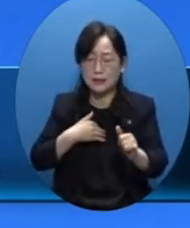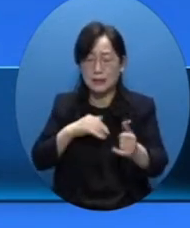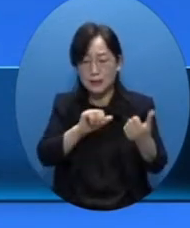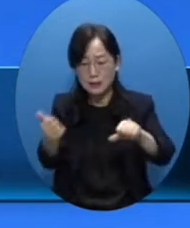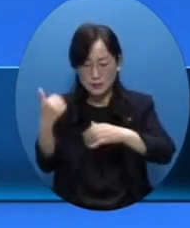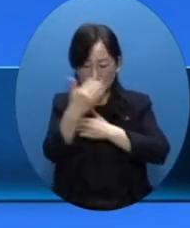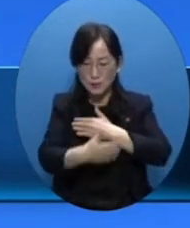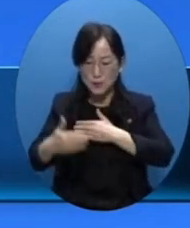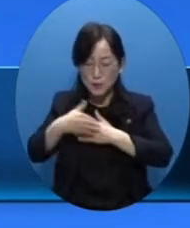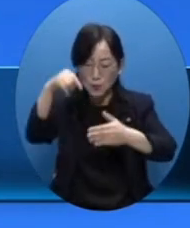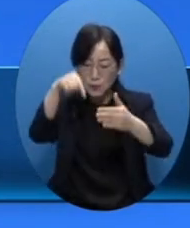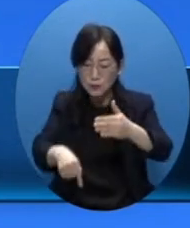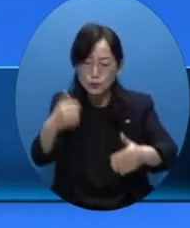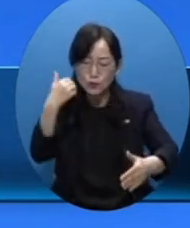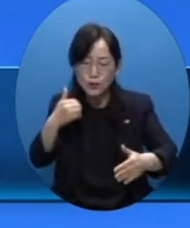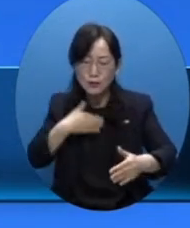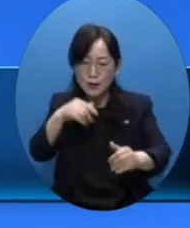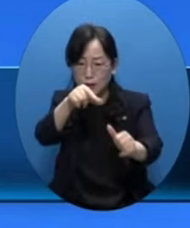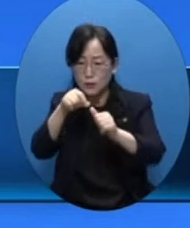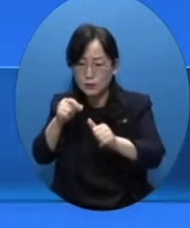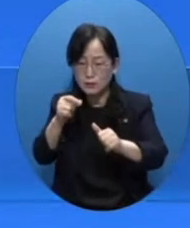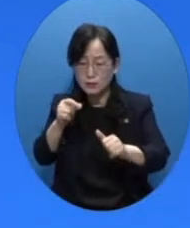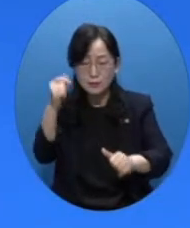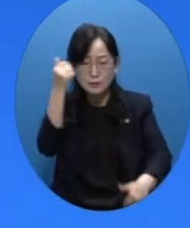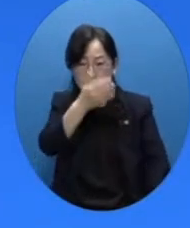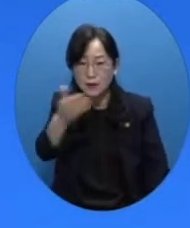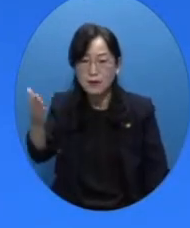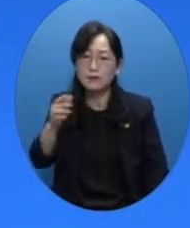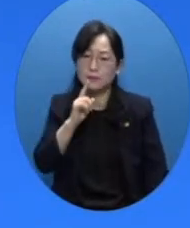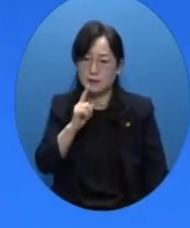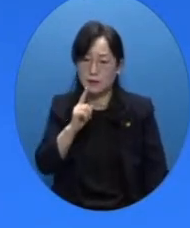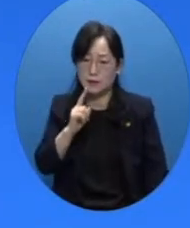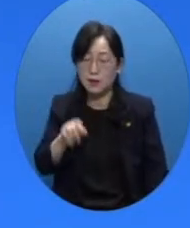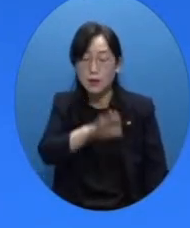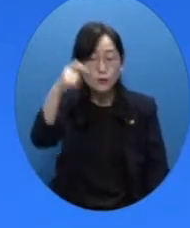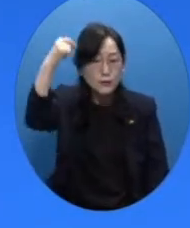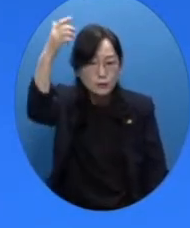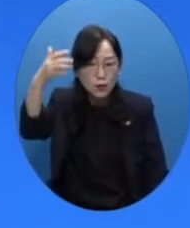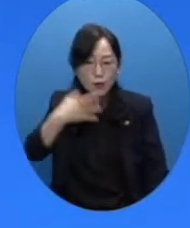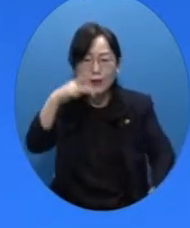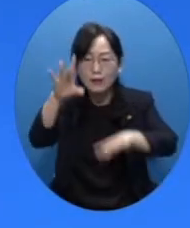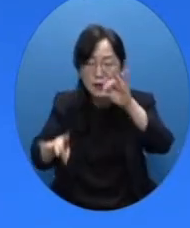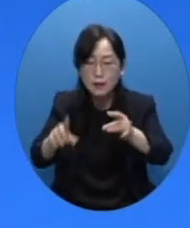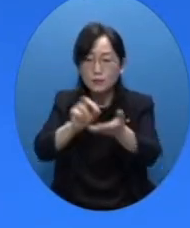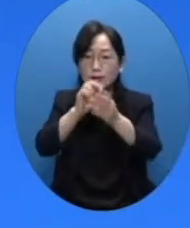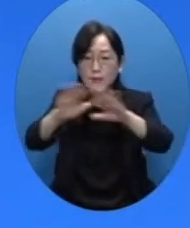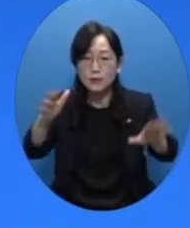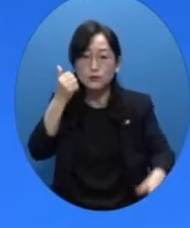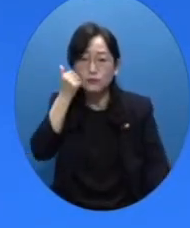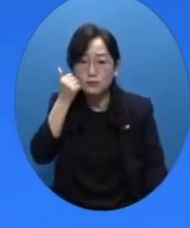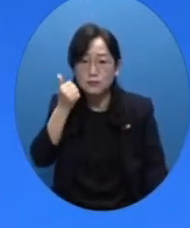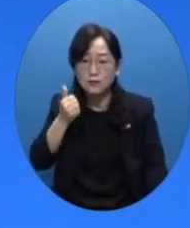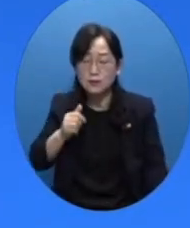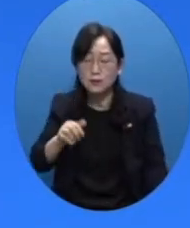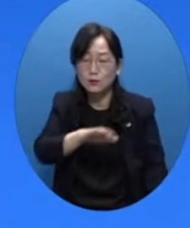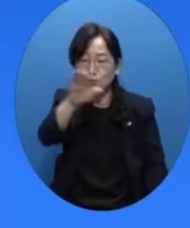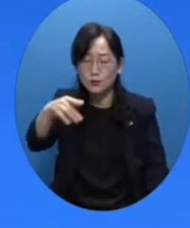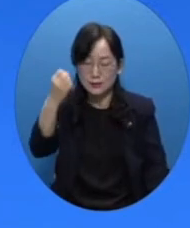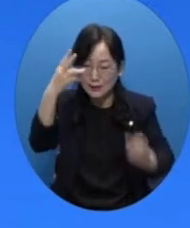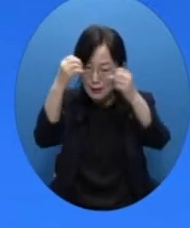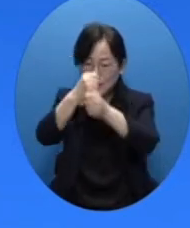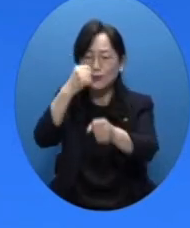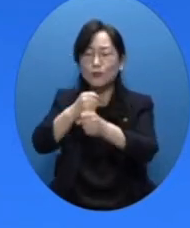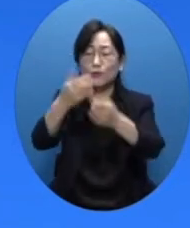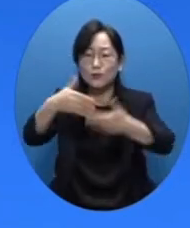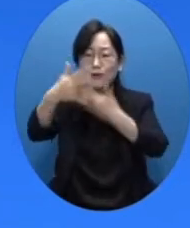누가 나를 건져 내려야 우리 영원 의 가격 바울이 문제를 해결해 줄 10분은 우리를 창조하신 하나님을